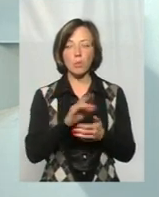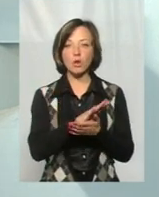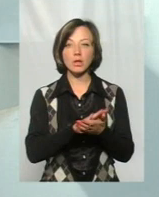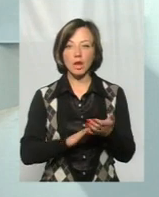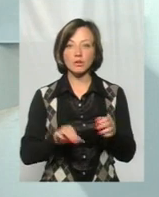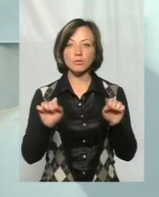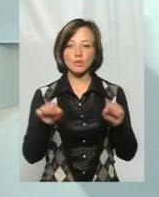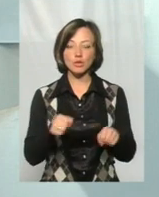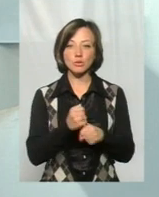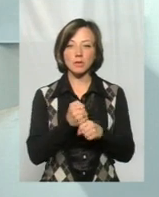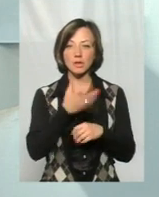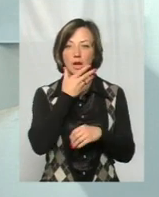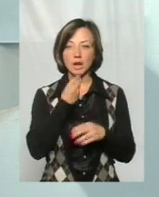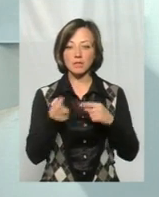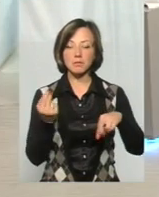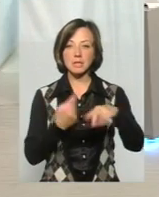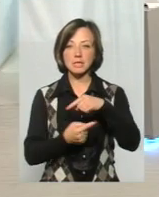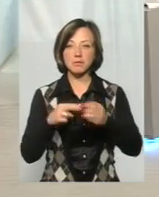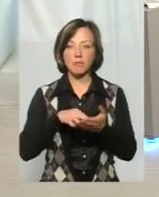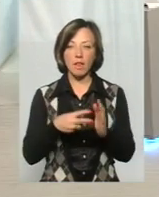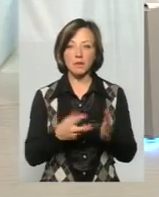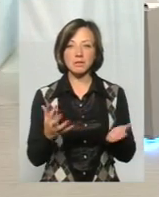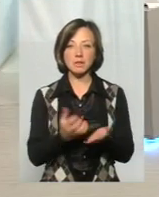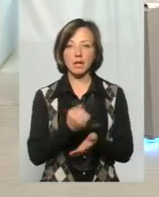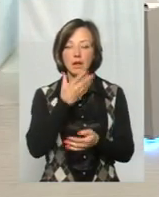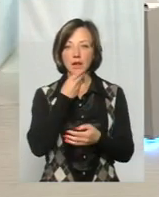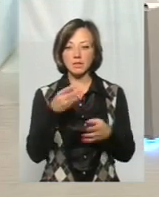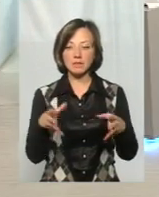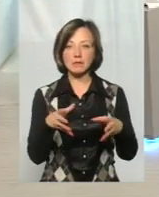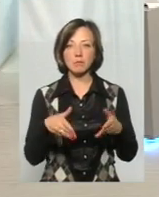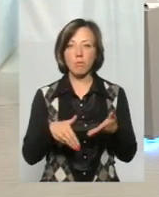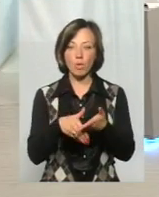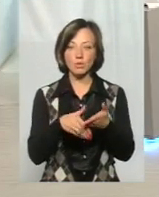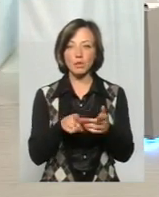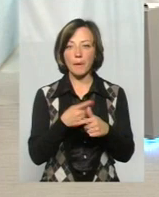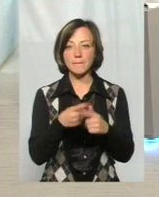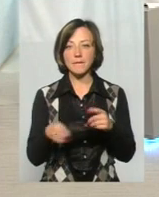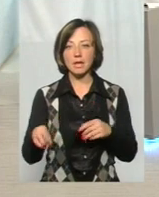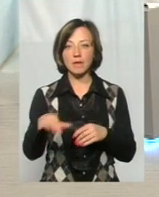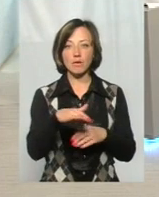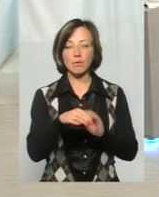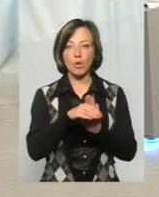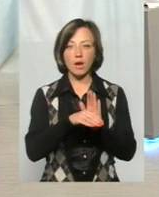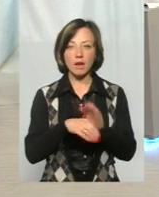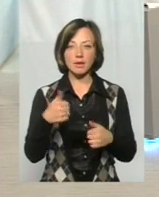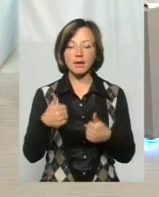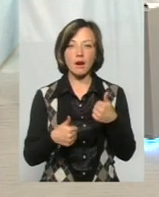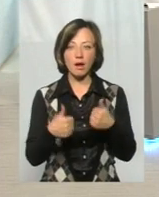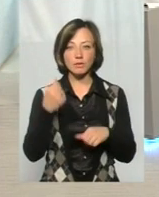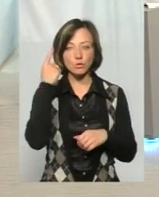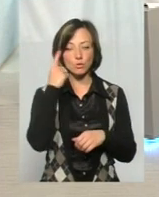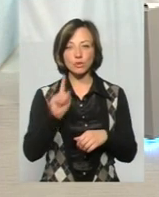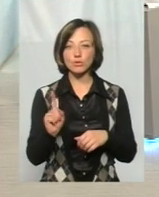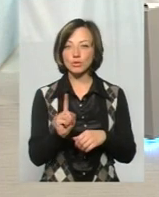подальшому він зможе і зробити і гарний бізнес-план, він зможе знайти гарних спонсорів, чи звернутися до європейських програм і грантів. Я думаю,